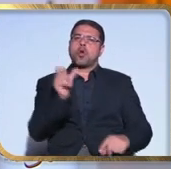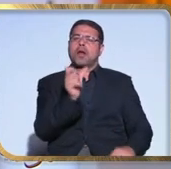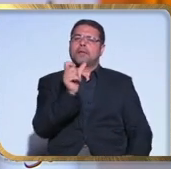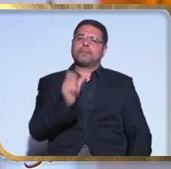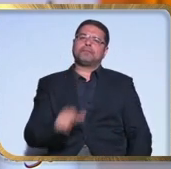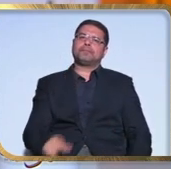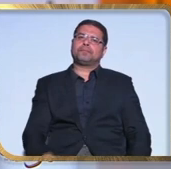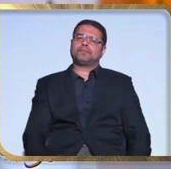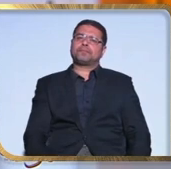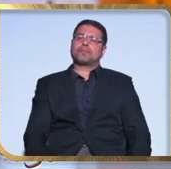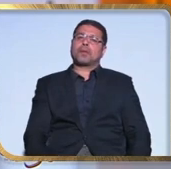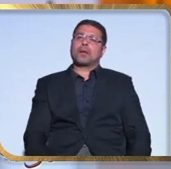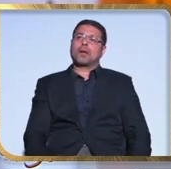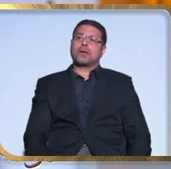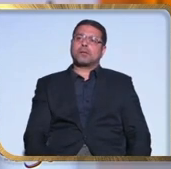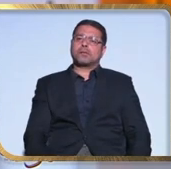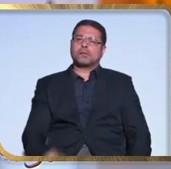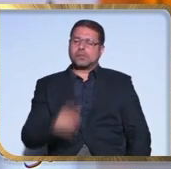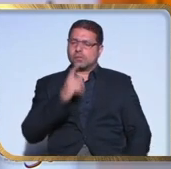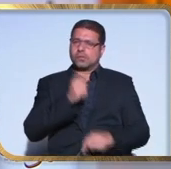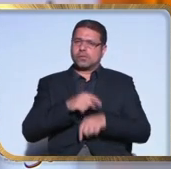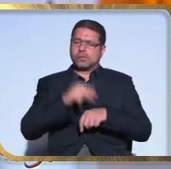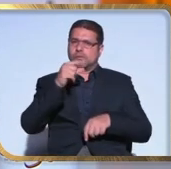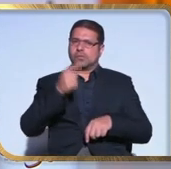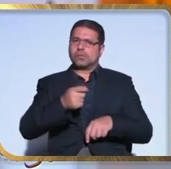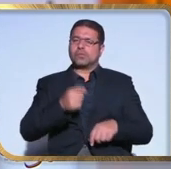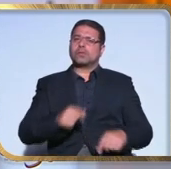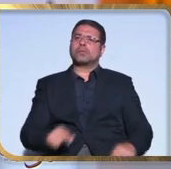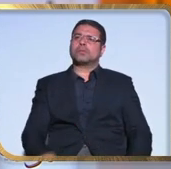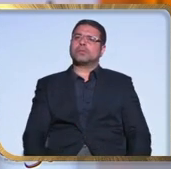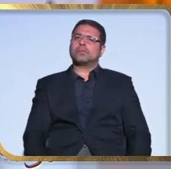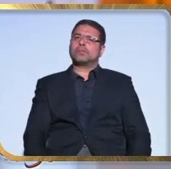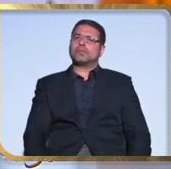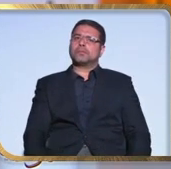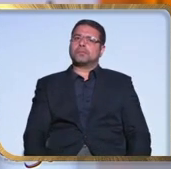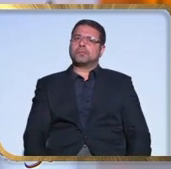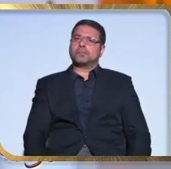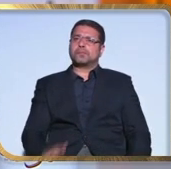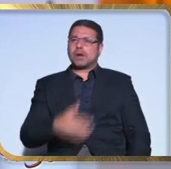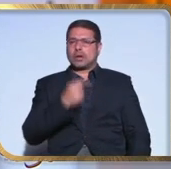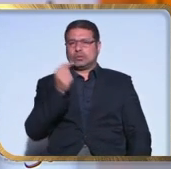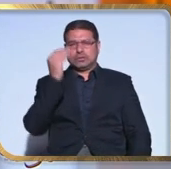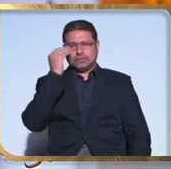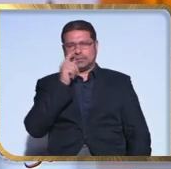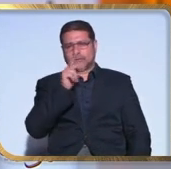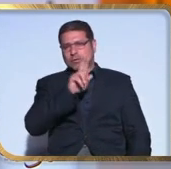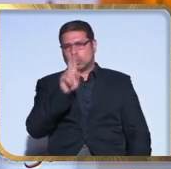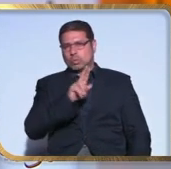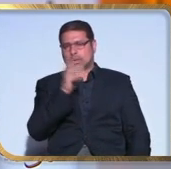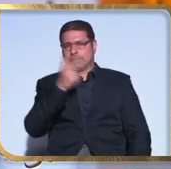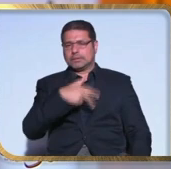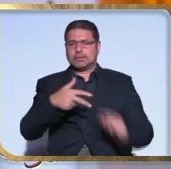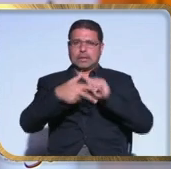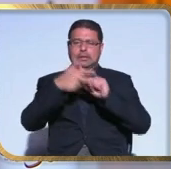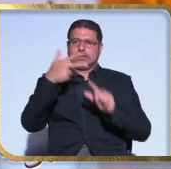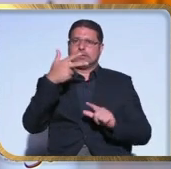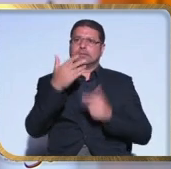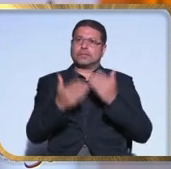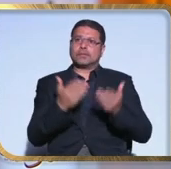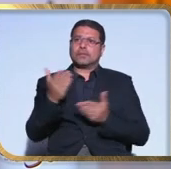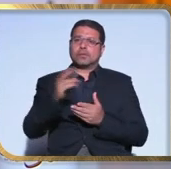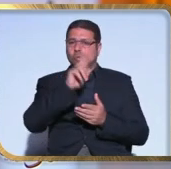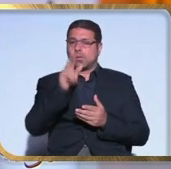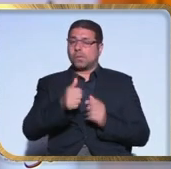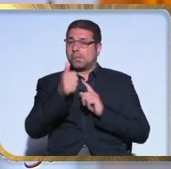فندم ازيك يا دكتور اهلا وسهلا ا انا لو سمحت بس عندي ثلاث اسئله مع حضرتك اول